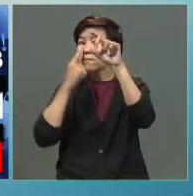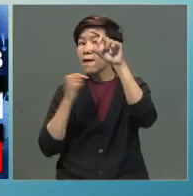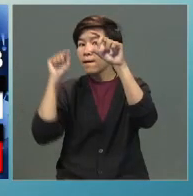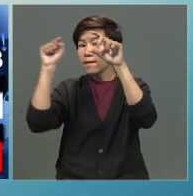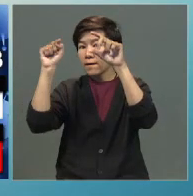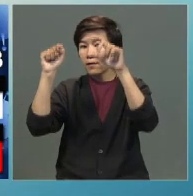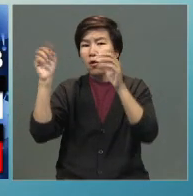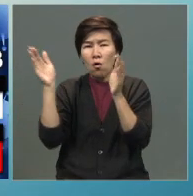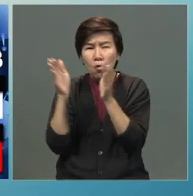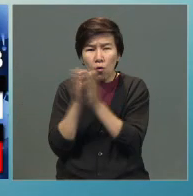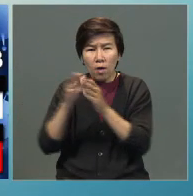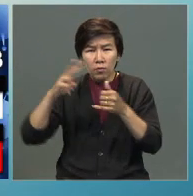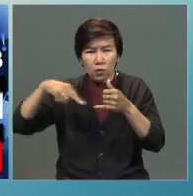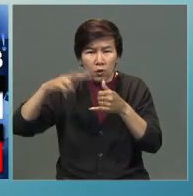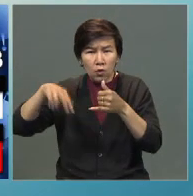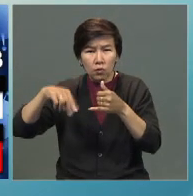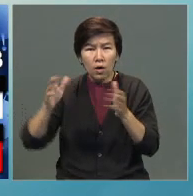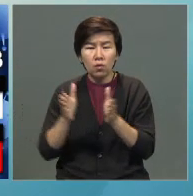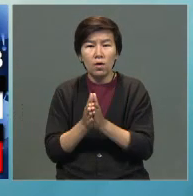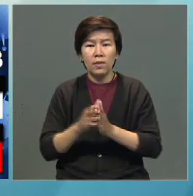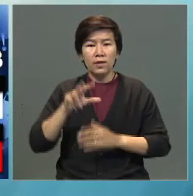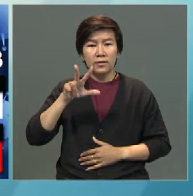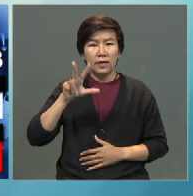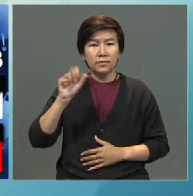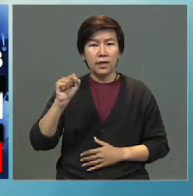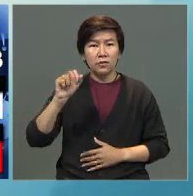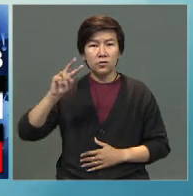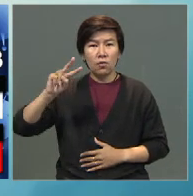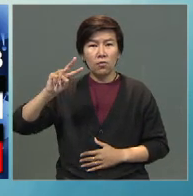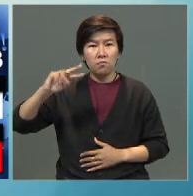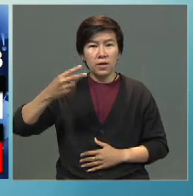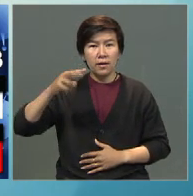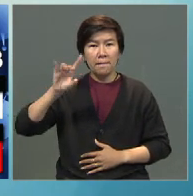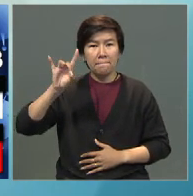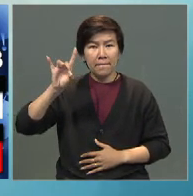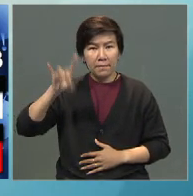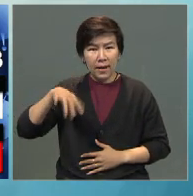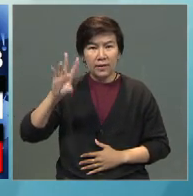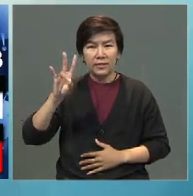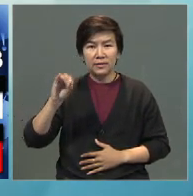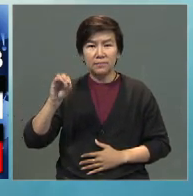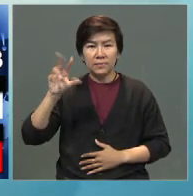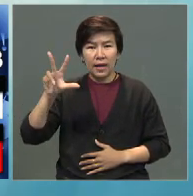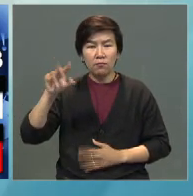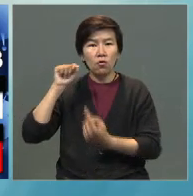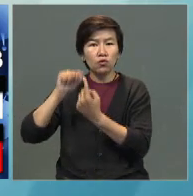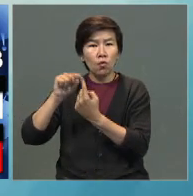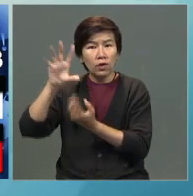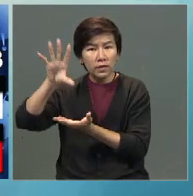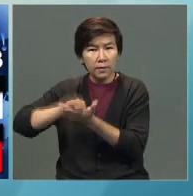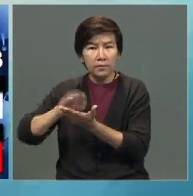ก็ตรวจไปแล้วตัวอย่างกว่า 3200008073ตัวอย่างข้อมูลตัวเลขนะวันที่ 15